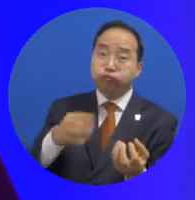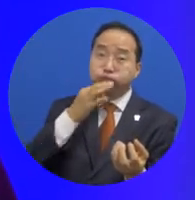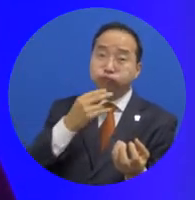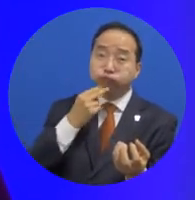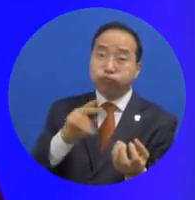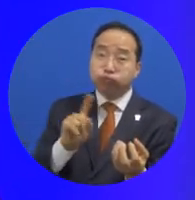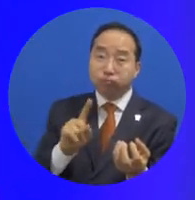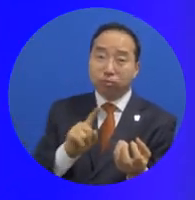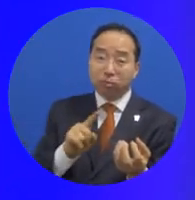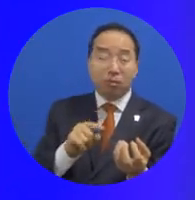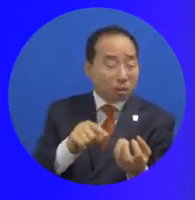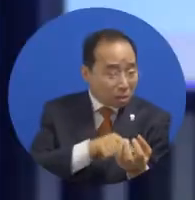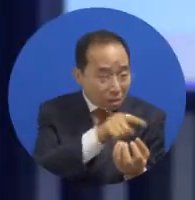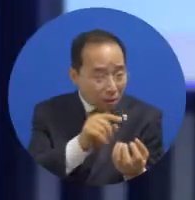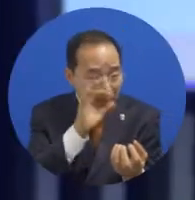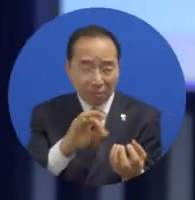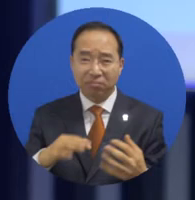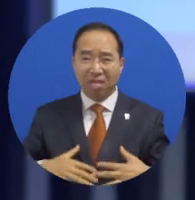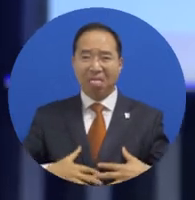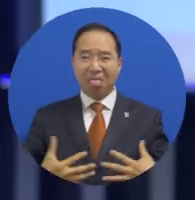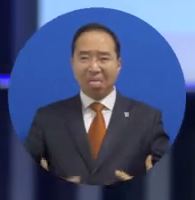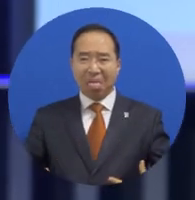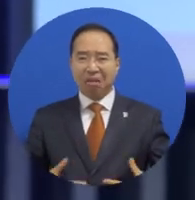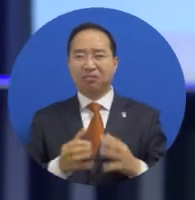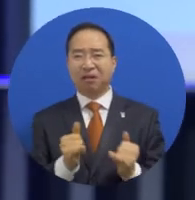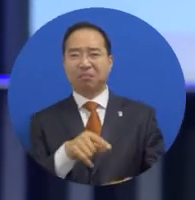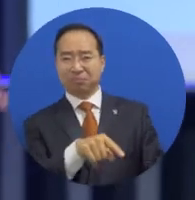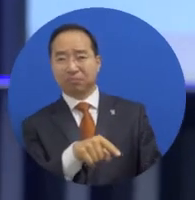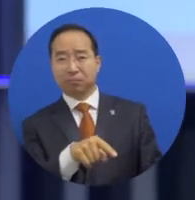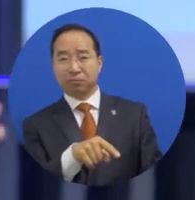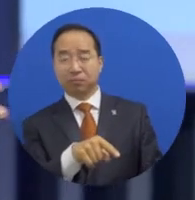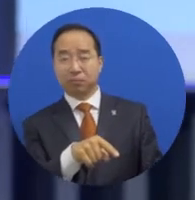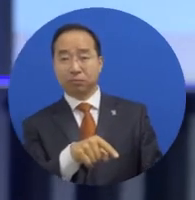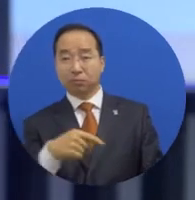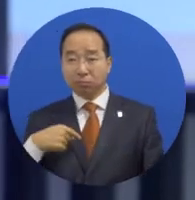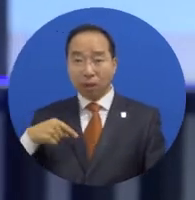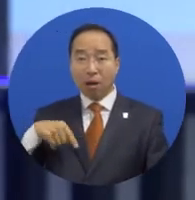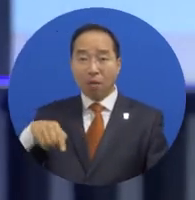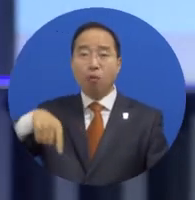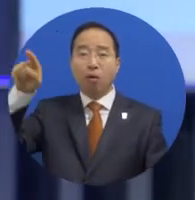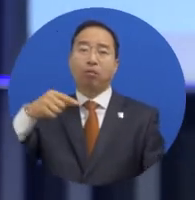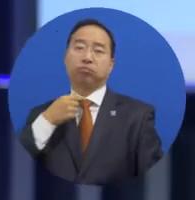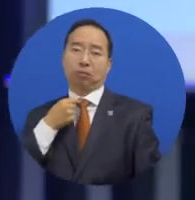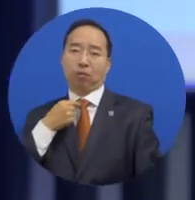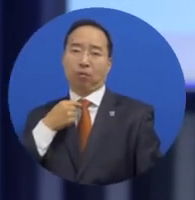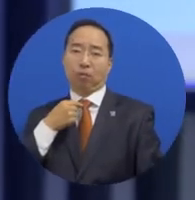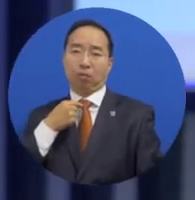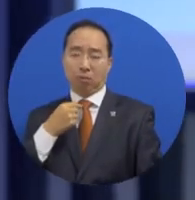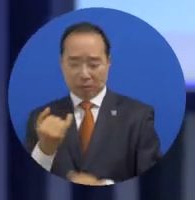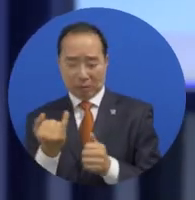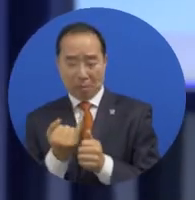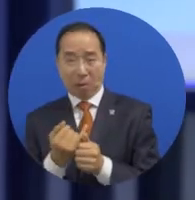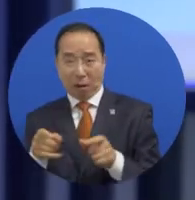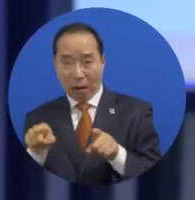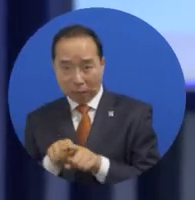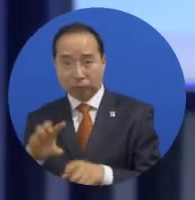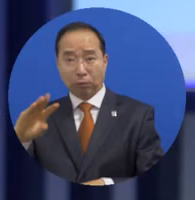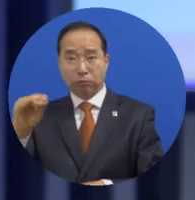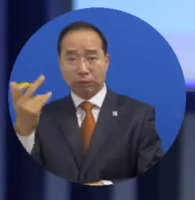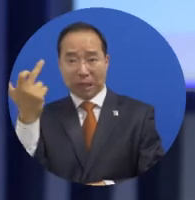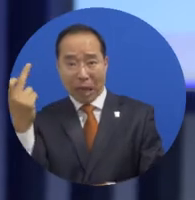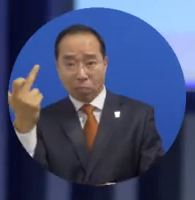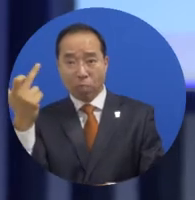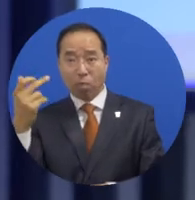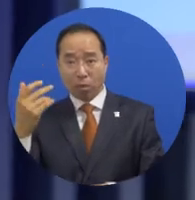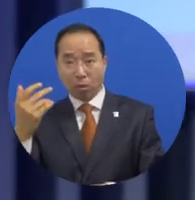뚱뚱하게 나온 사람들인 거죠. 저는요 사실 올라가고 싶었어요. 왜? 아, 이거 남편이랑 부부 동반해서 지리산에